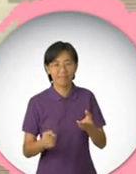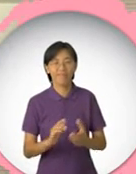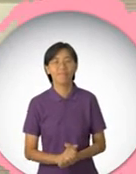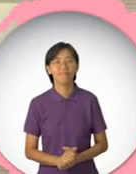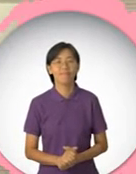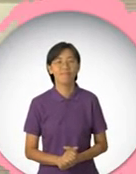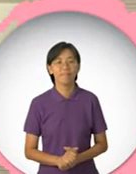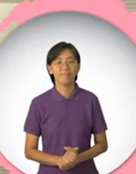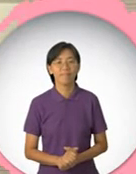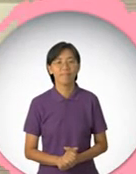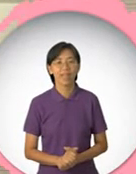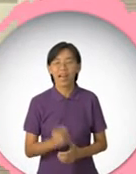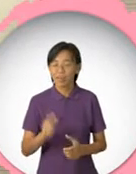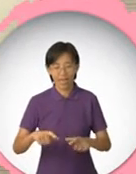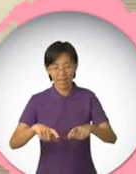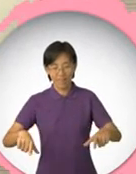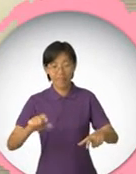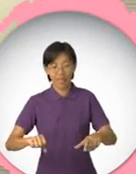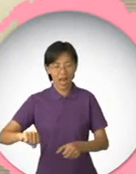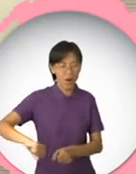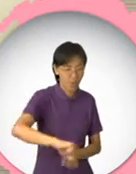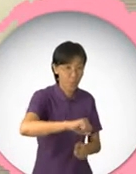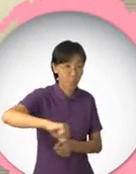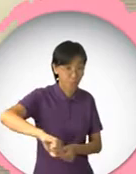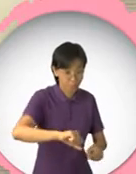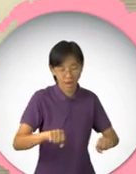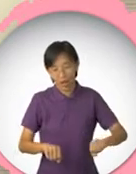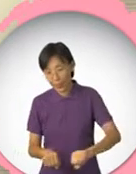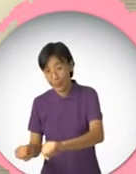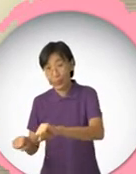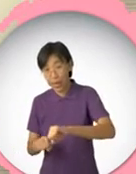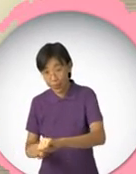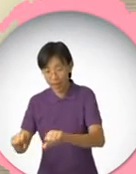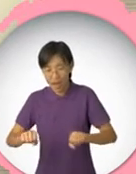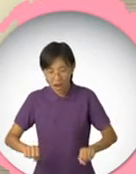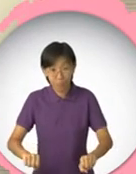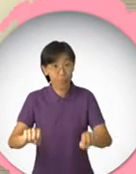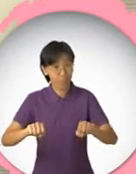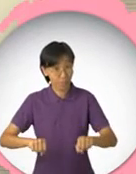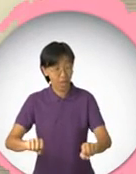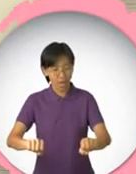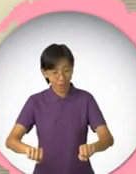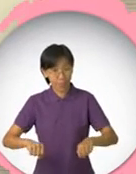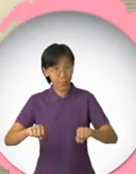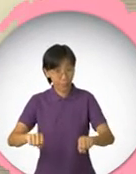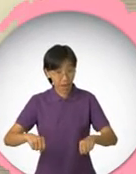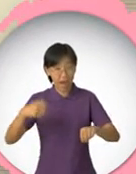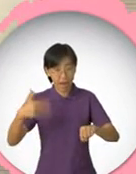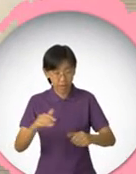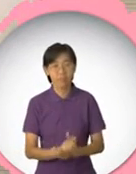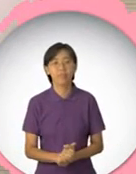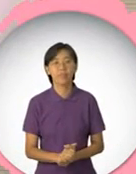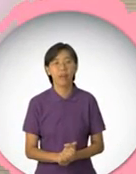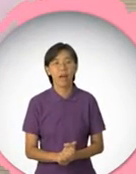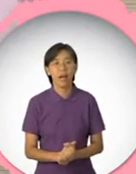ไปขวากลางไปซ้าย ใช่ค่ะทีนี้พอได้ขนาดแล้วเราก็จะมีการพับทบ